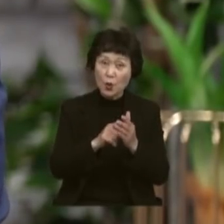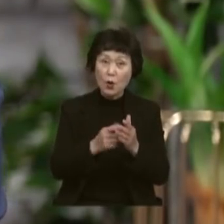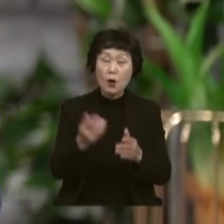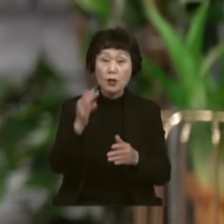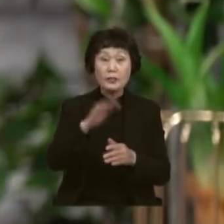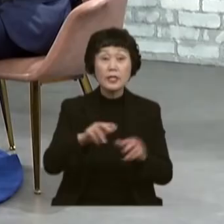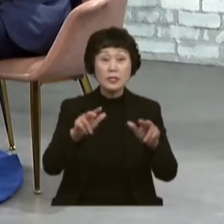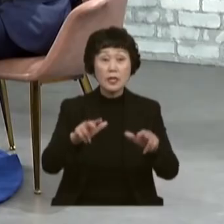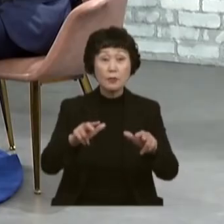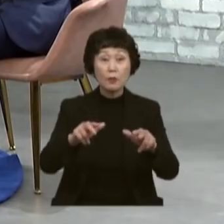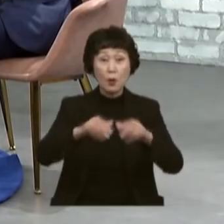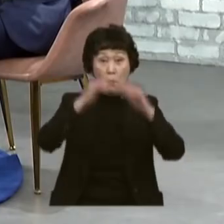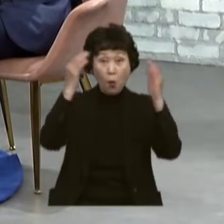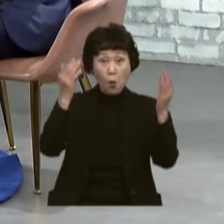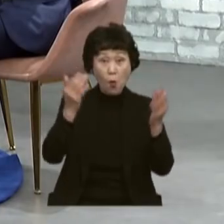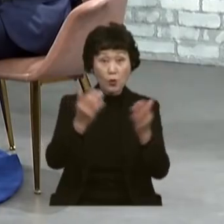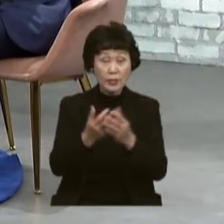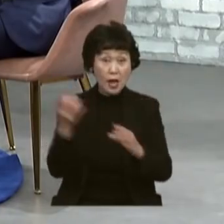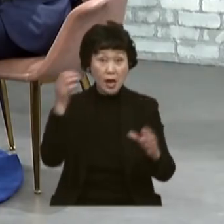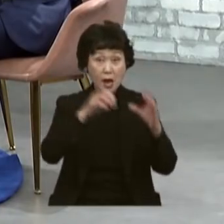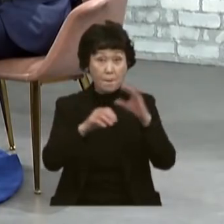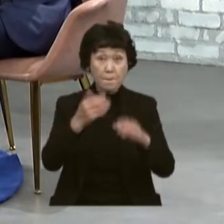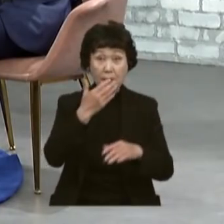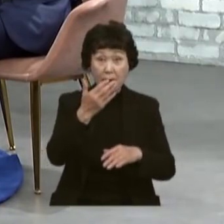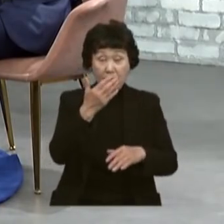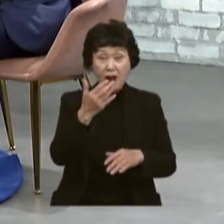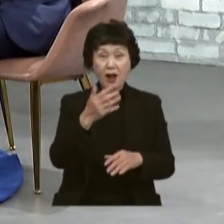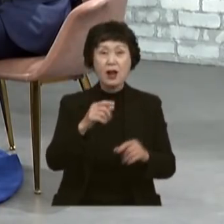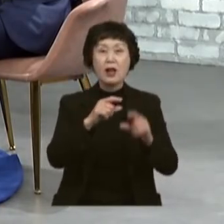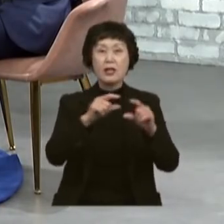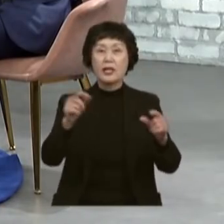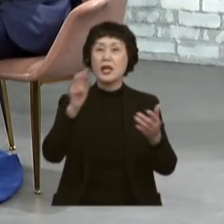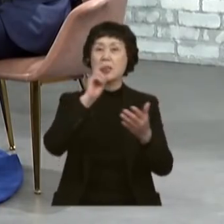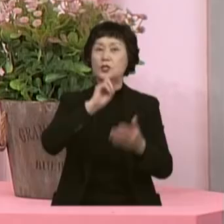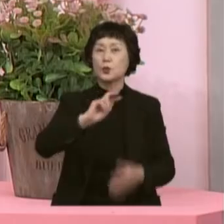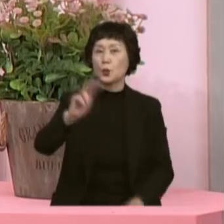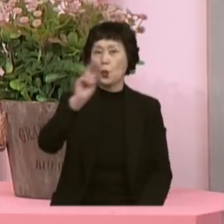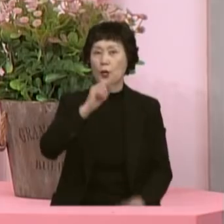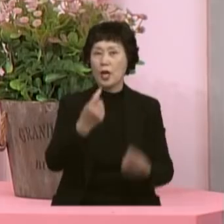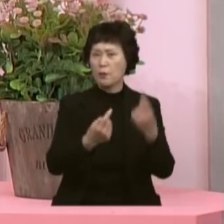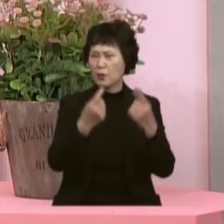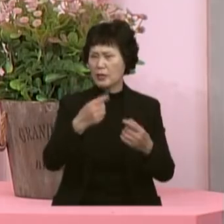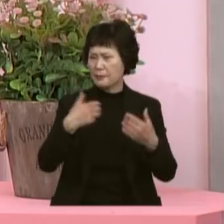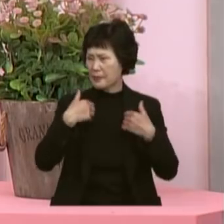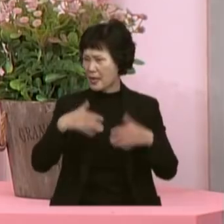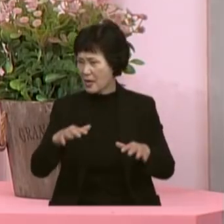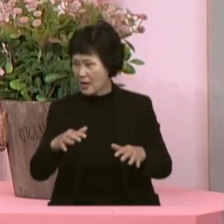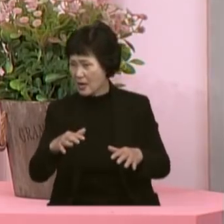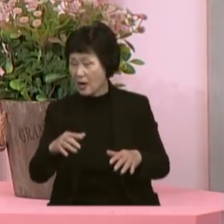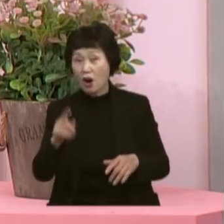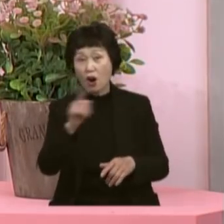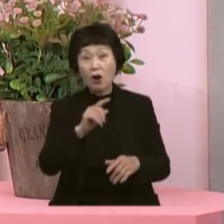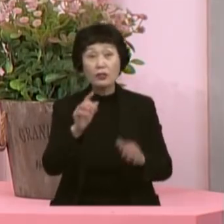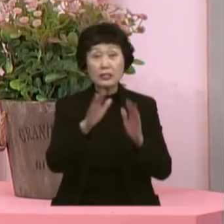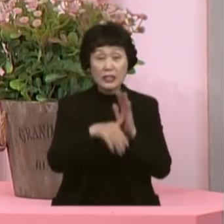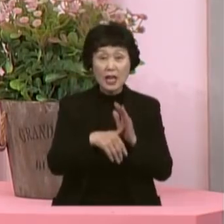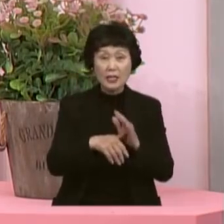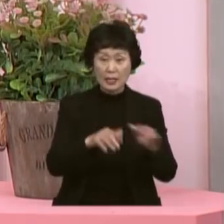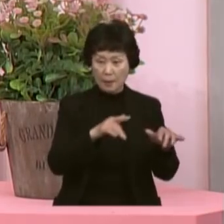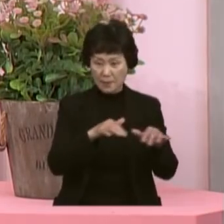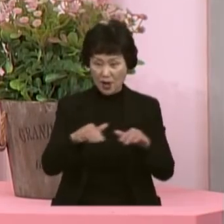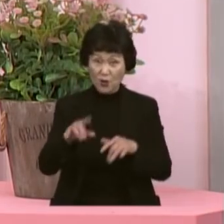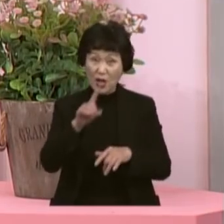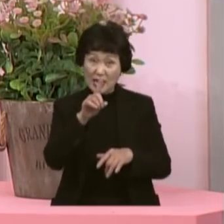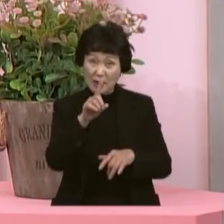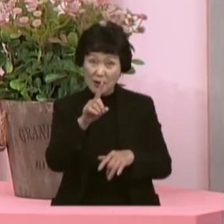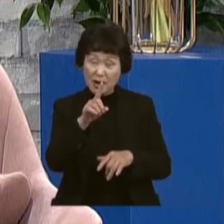일렉트릭 이게 다 넣었어요? 우리가 대중가요보다 좀 이렇게 재미없다? 그리고 또 때로는 올겐 하나만 가지고 하니까